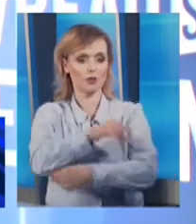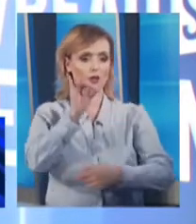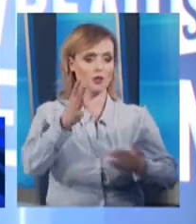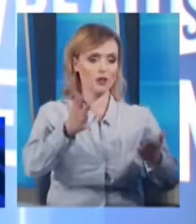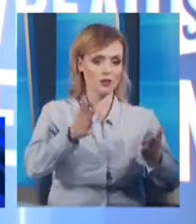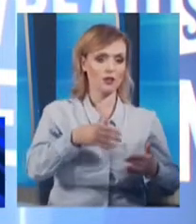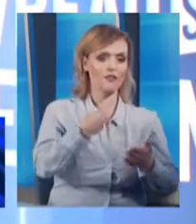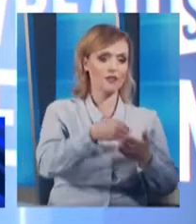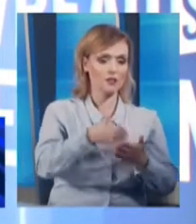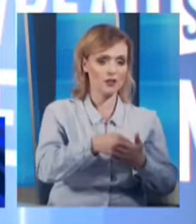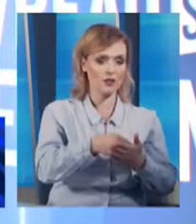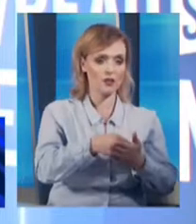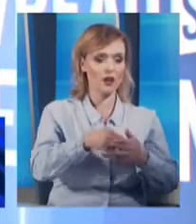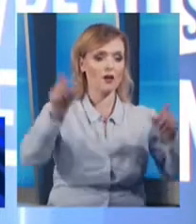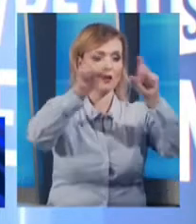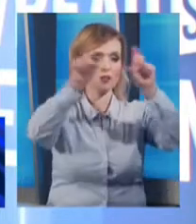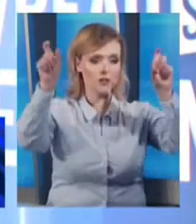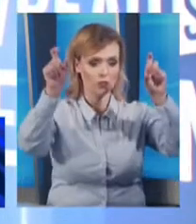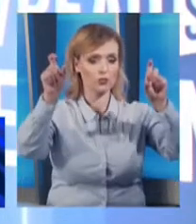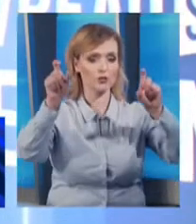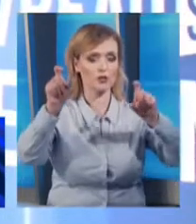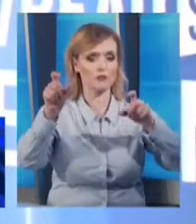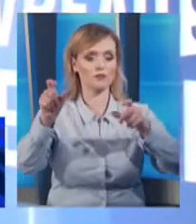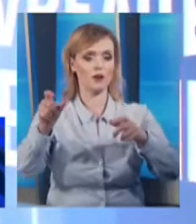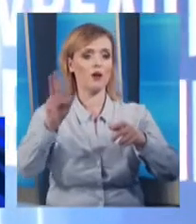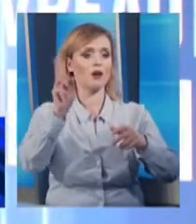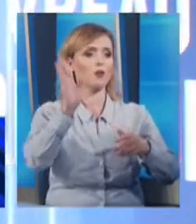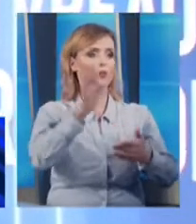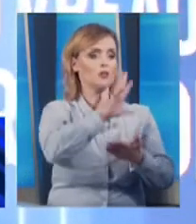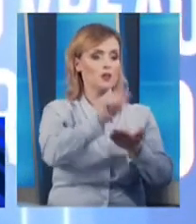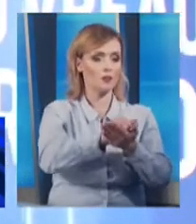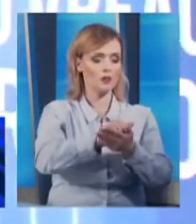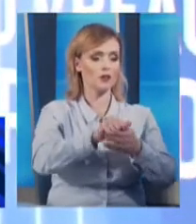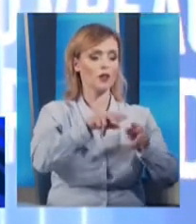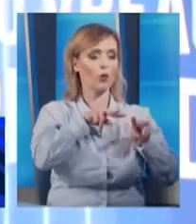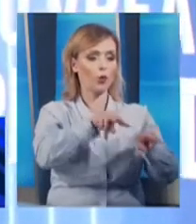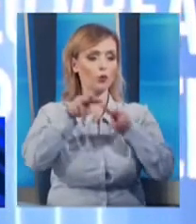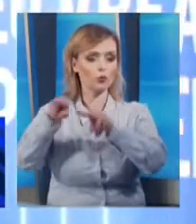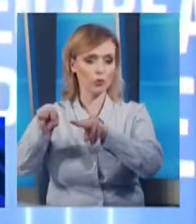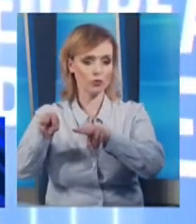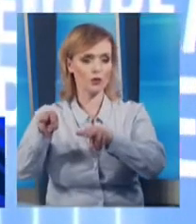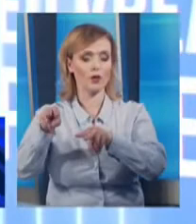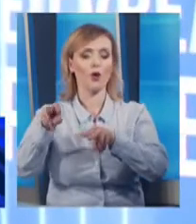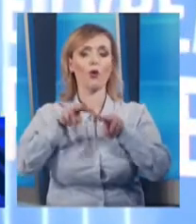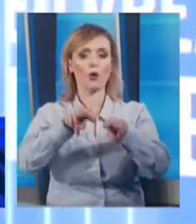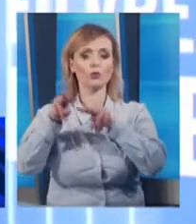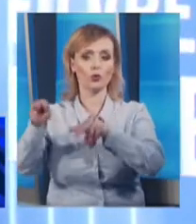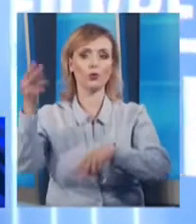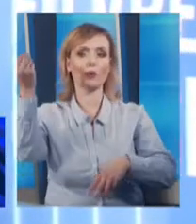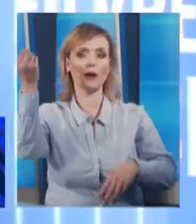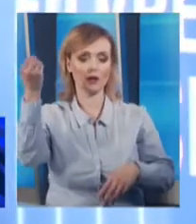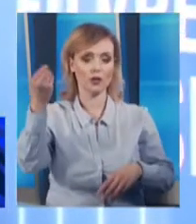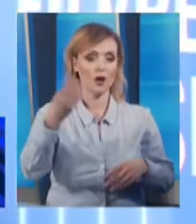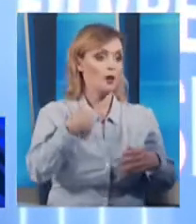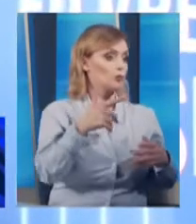bineînțeles, înființarea unei instituții, a unei autorități care să se ocupe de controlul asupra prețurilor, pentru că am ajuns să avem niște prețuri mai